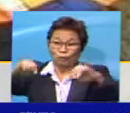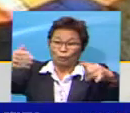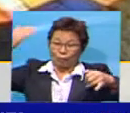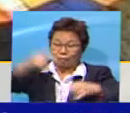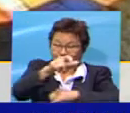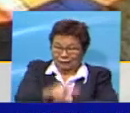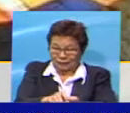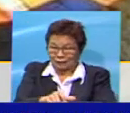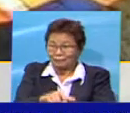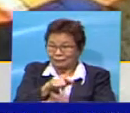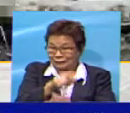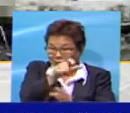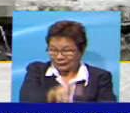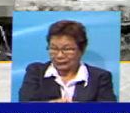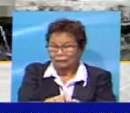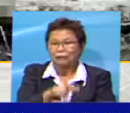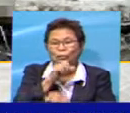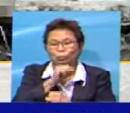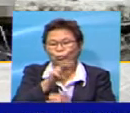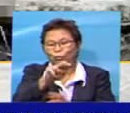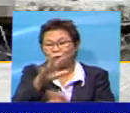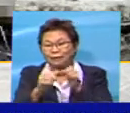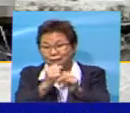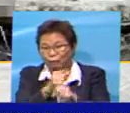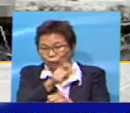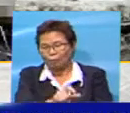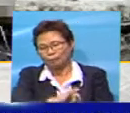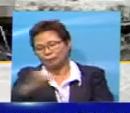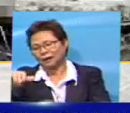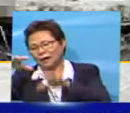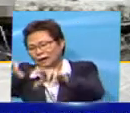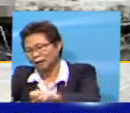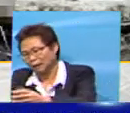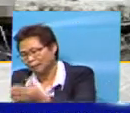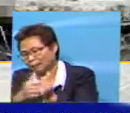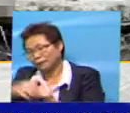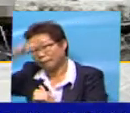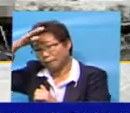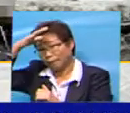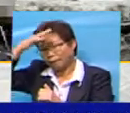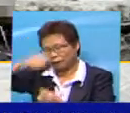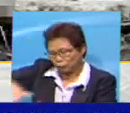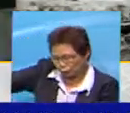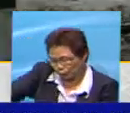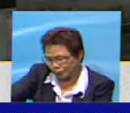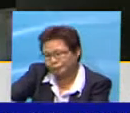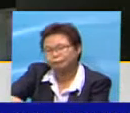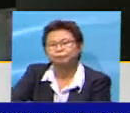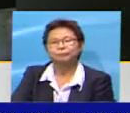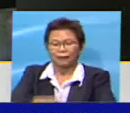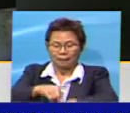lalu mengshare maharva Mahdi 25 tahun pergi menangkap ikan besar maba penyaji Sungai hingga batang lupar